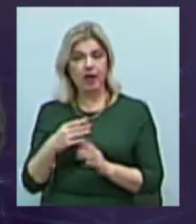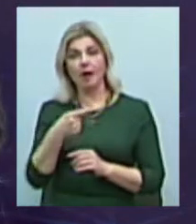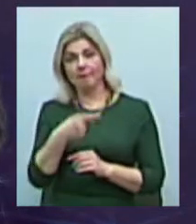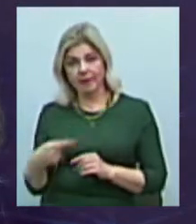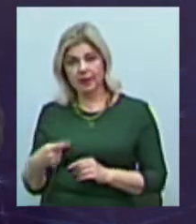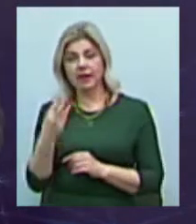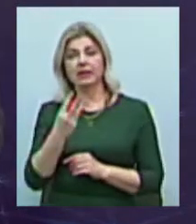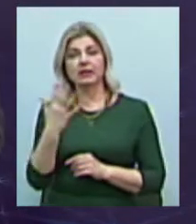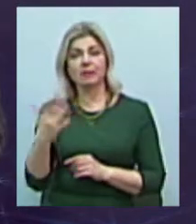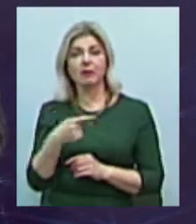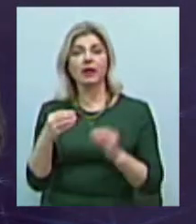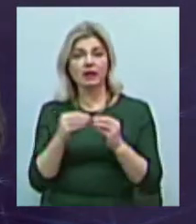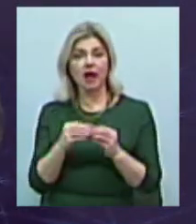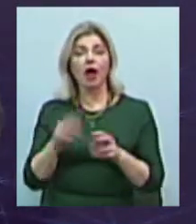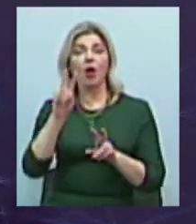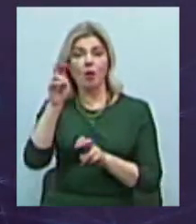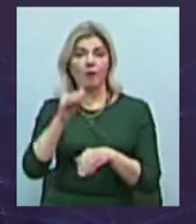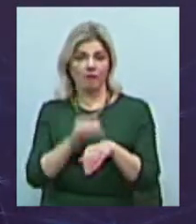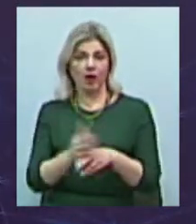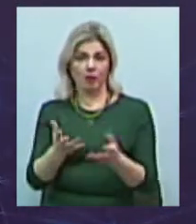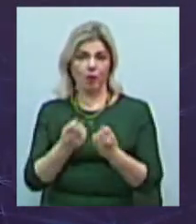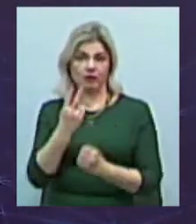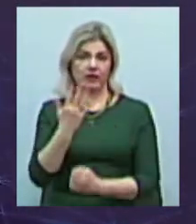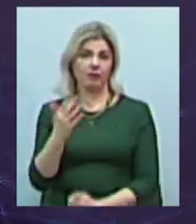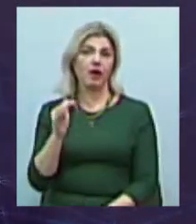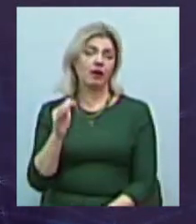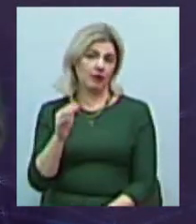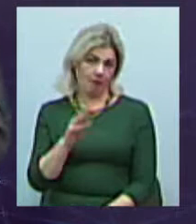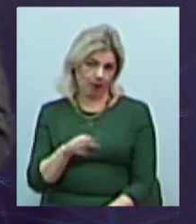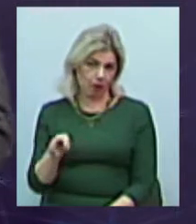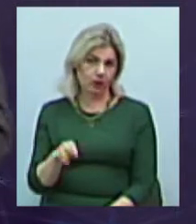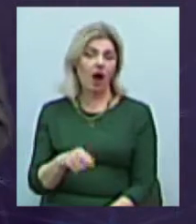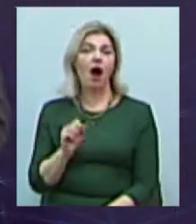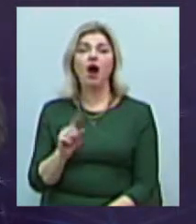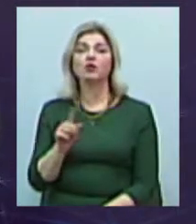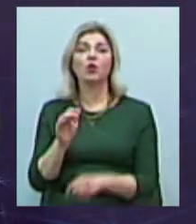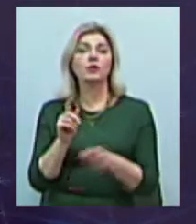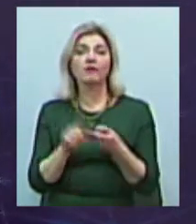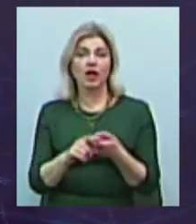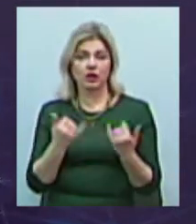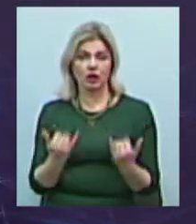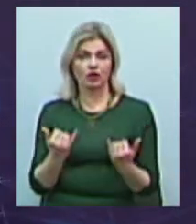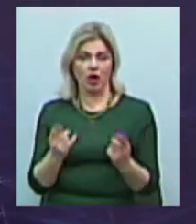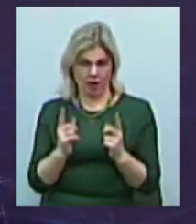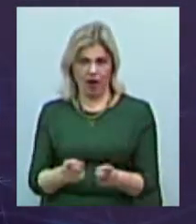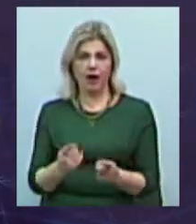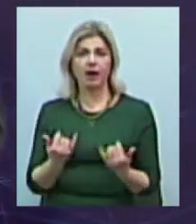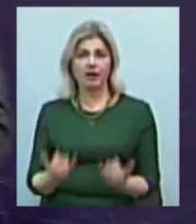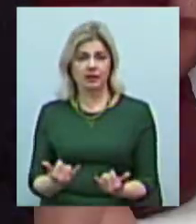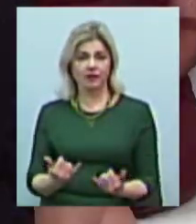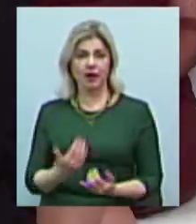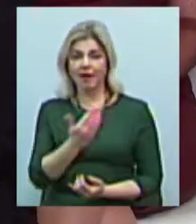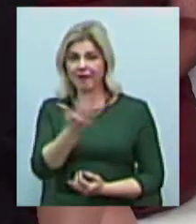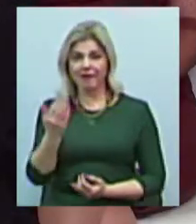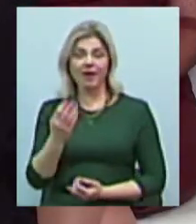відмінусовуємо 35 мінус 10, компанія по факту отримає 25 років. Тепер, що стосується реалій, які є на сьогоднішній день. Бо ви так